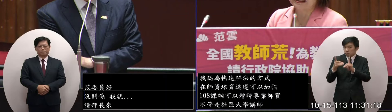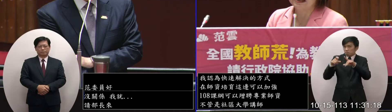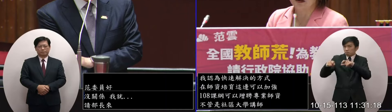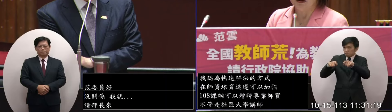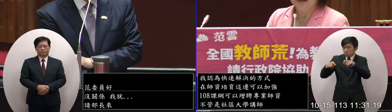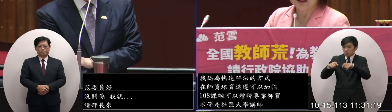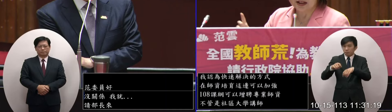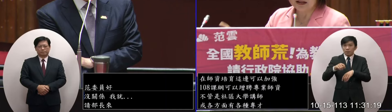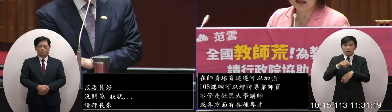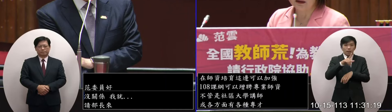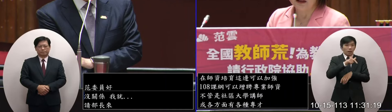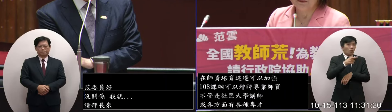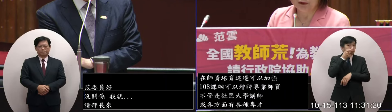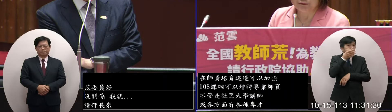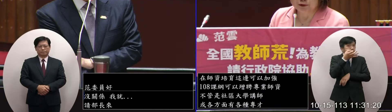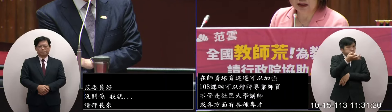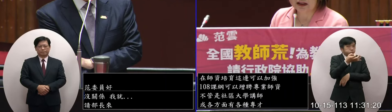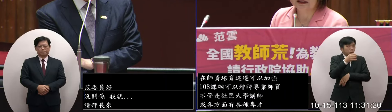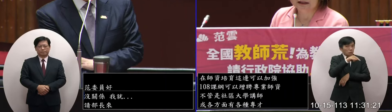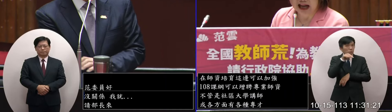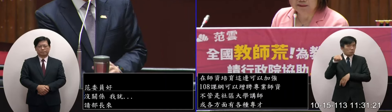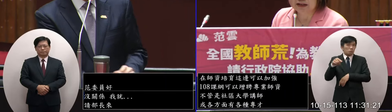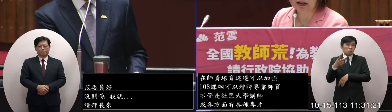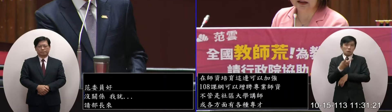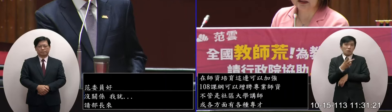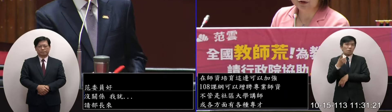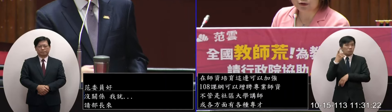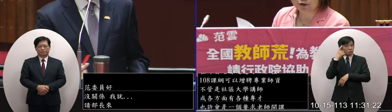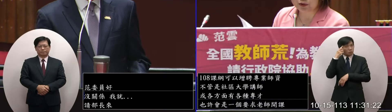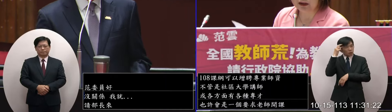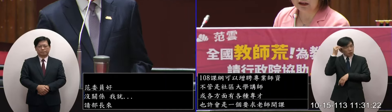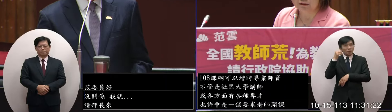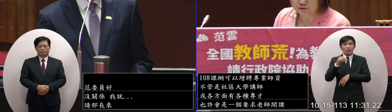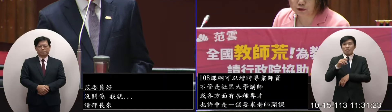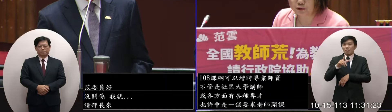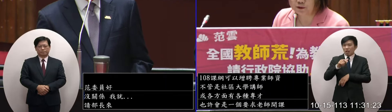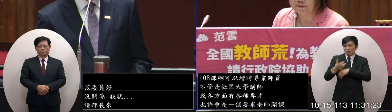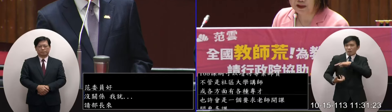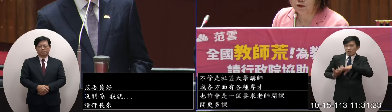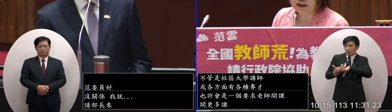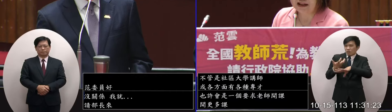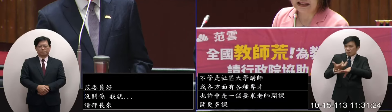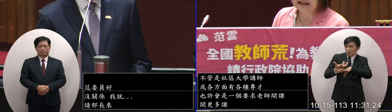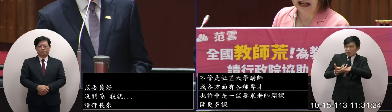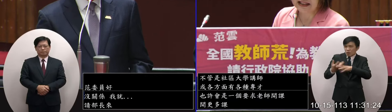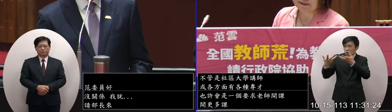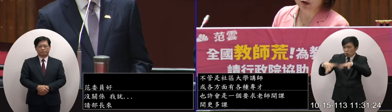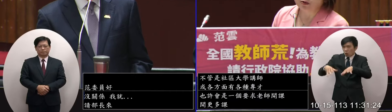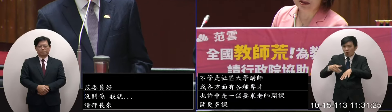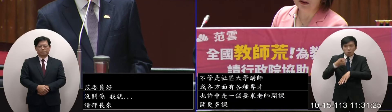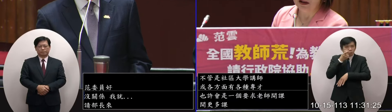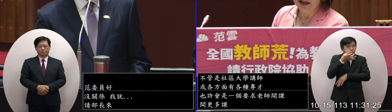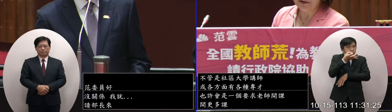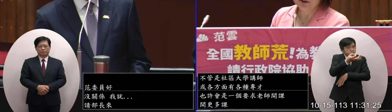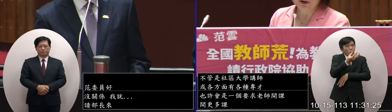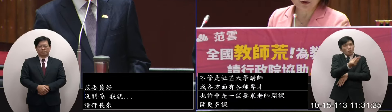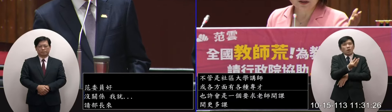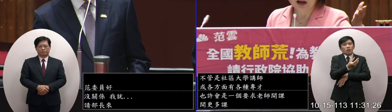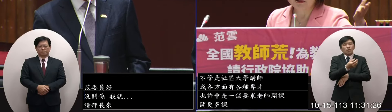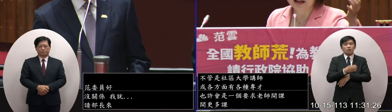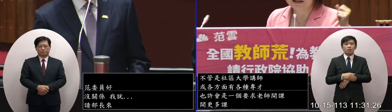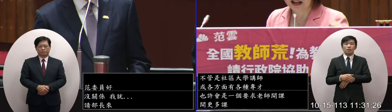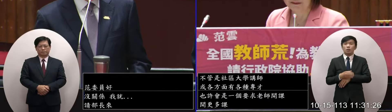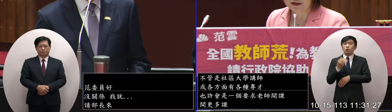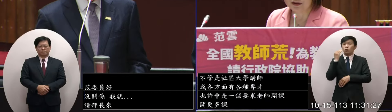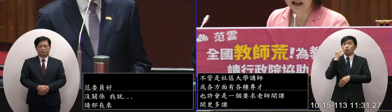师的薪资哦，真的不符合他们的，据说付出。我刚已经拿基本工资哦，因为如果